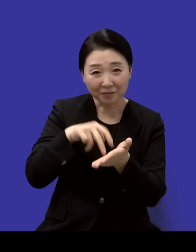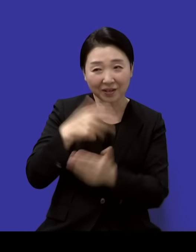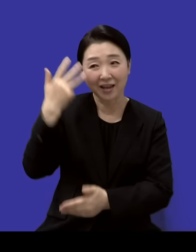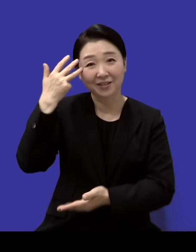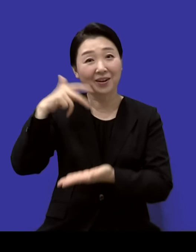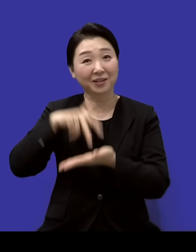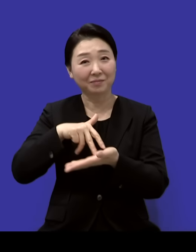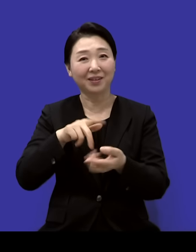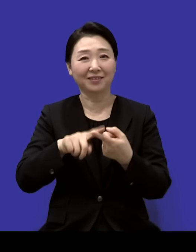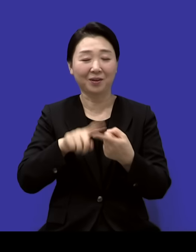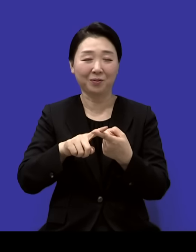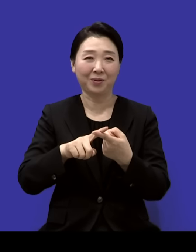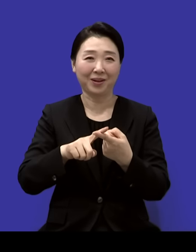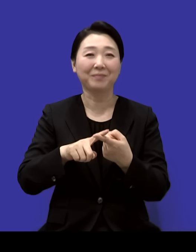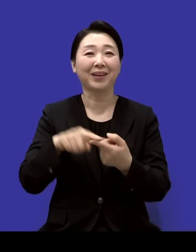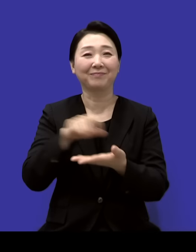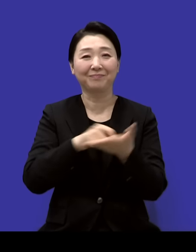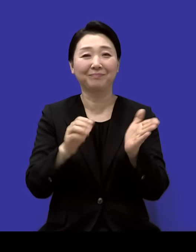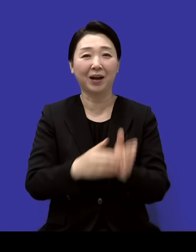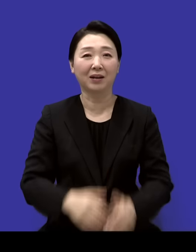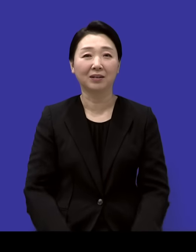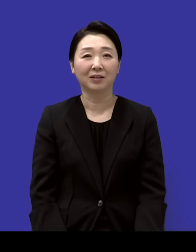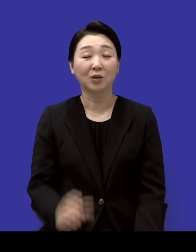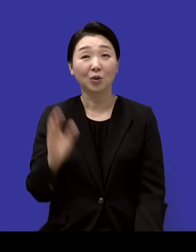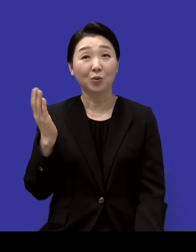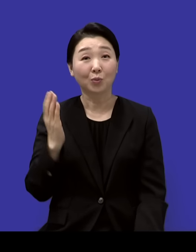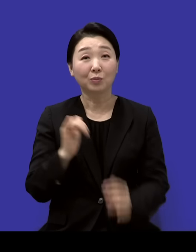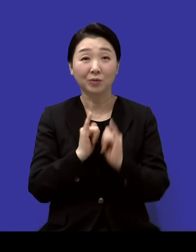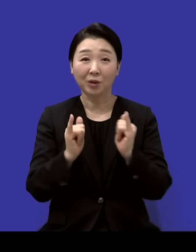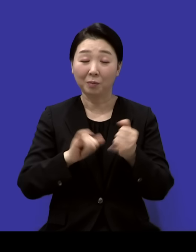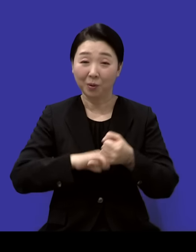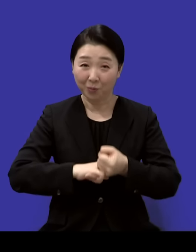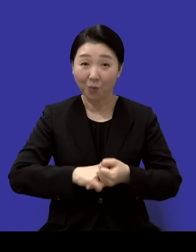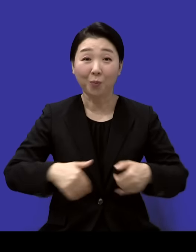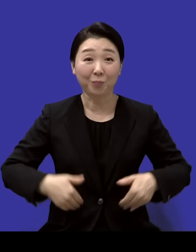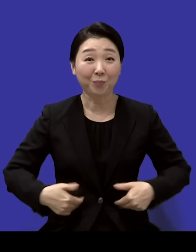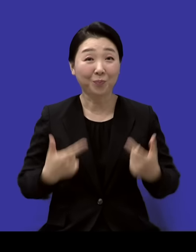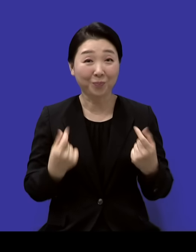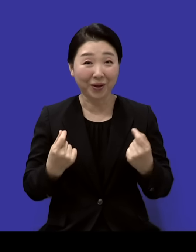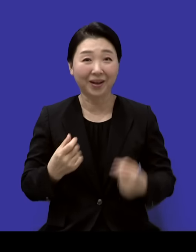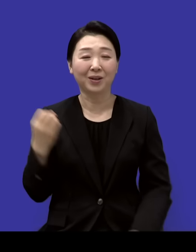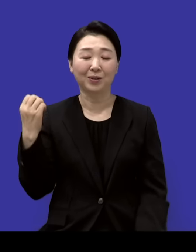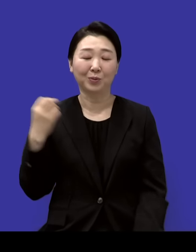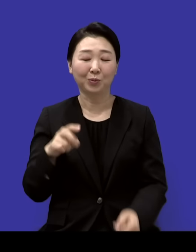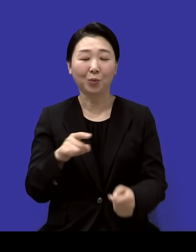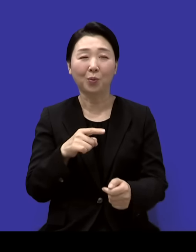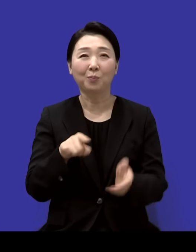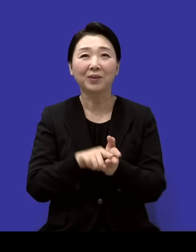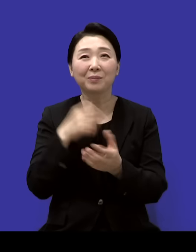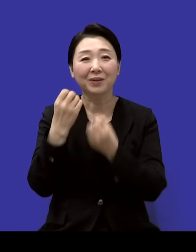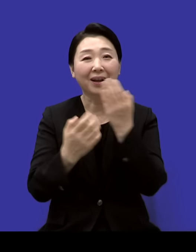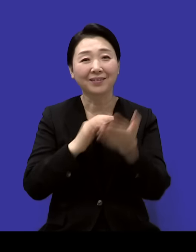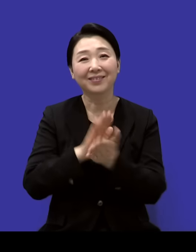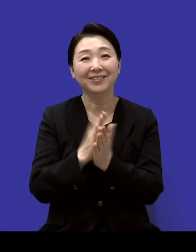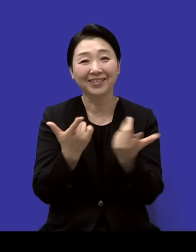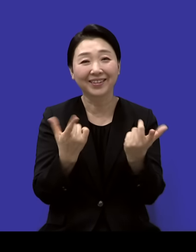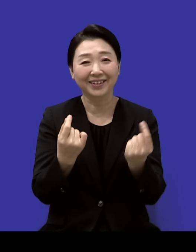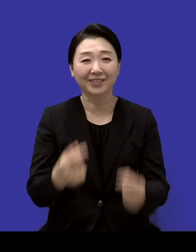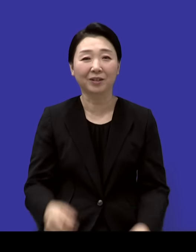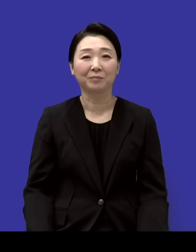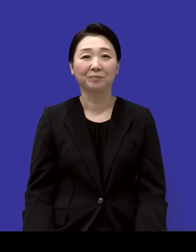이렇게 예. 뒤에서 하고 있습니다. 아주 현대인들에게 굉장히 필요한 정보도 되고 네. 네. 뭐 신앙 간증 서적도 되고 네, 맞습니다. 그거 같네요.